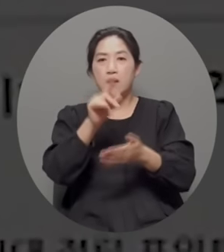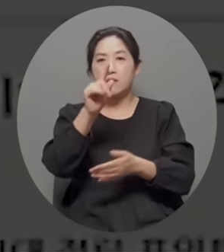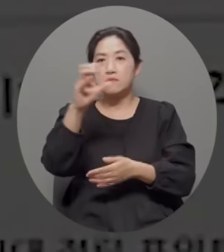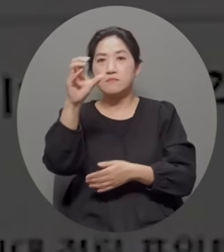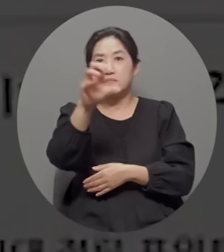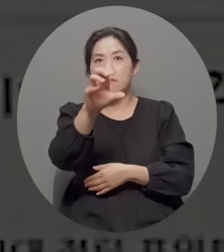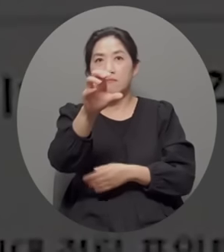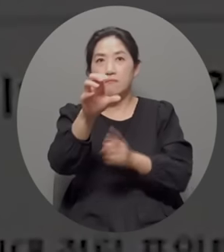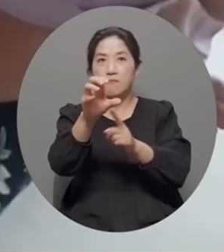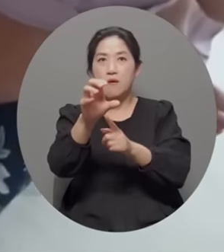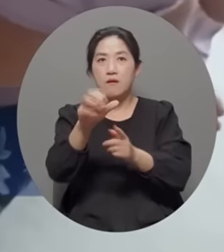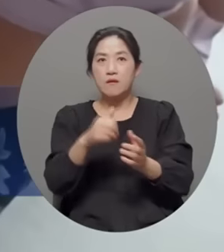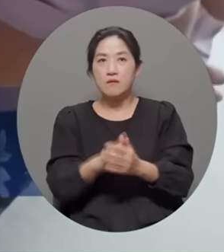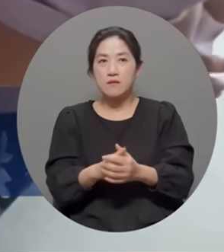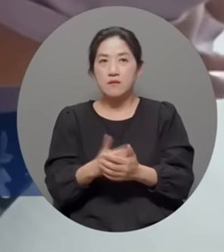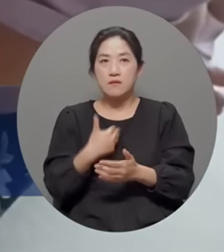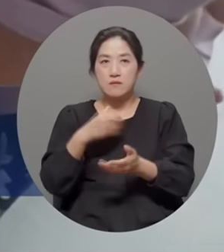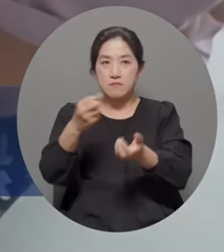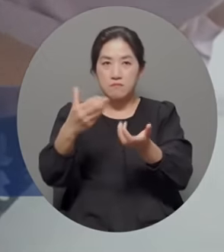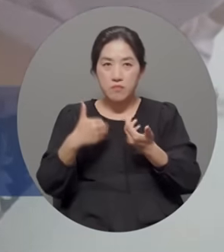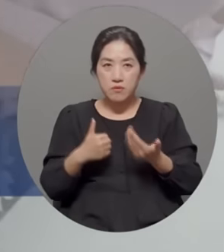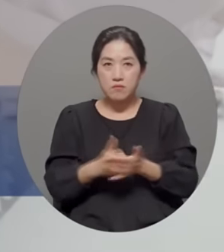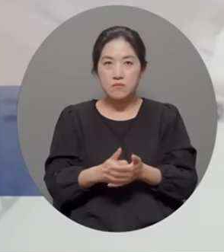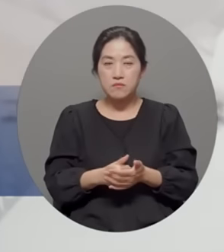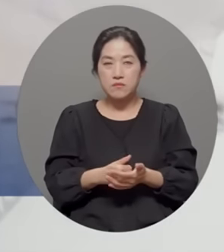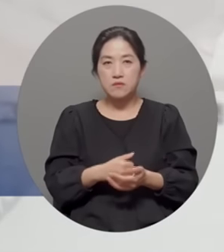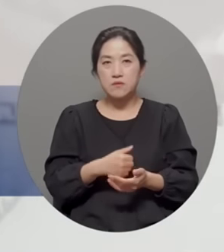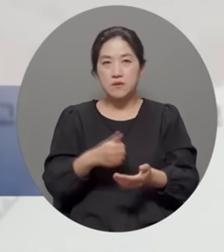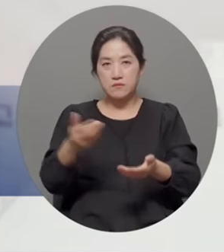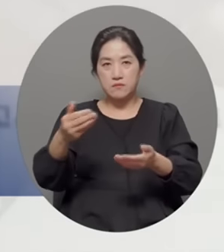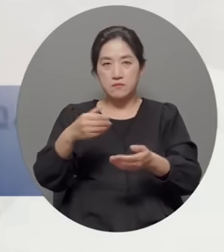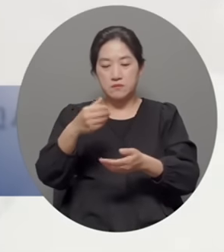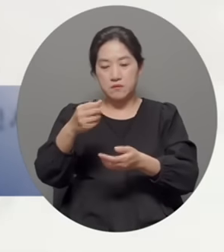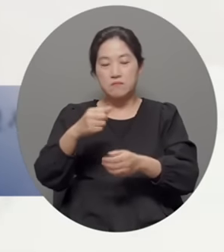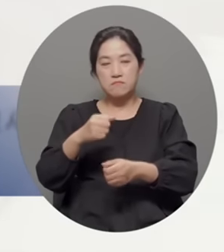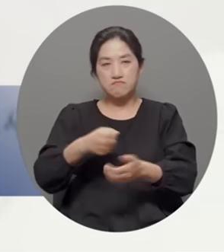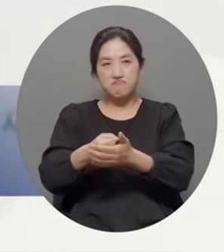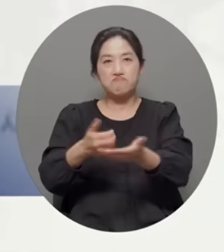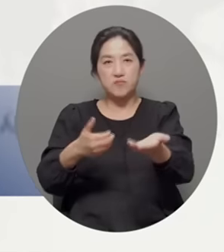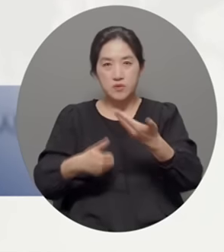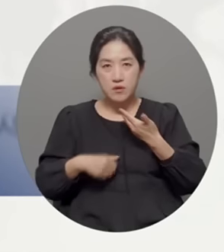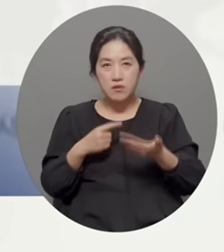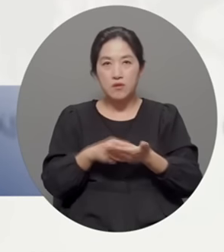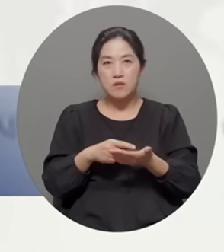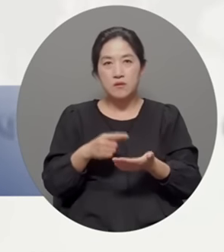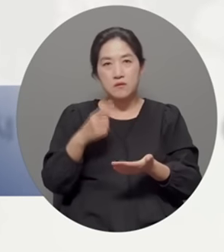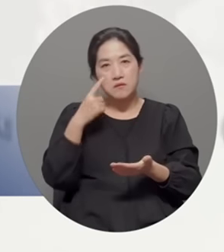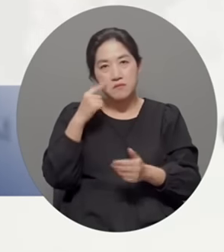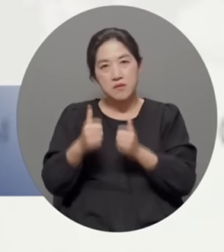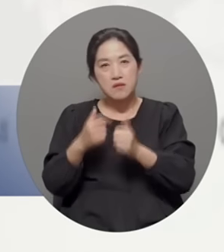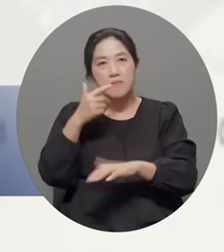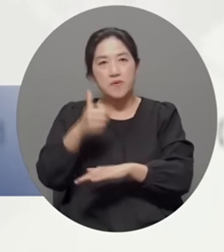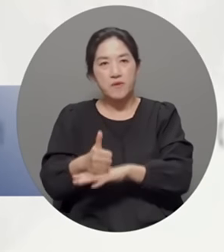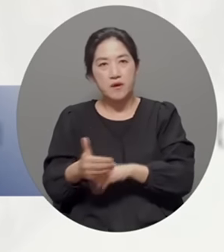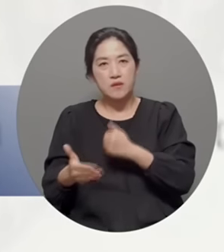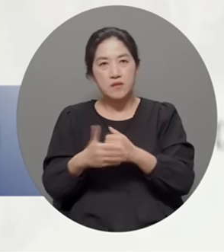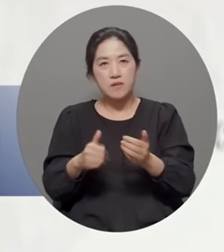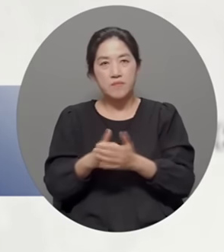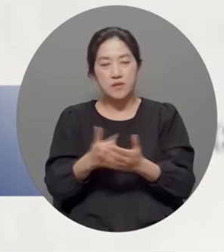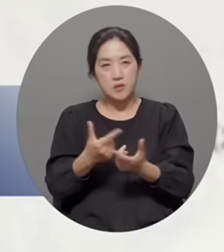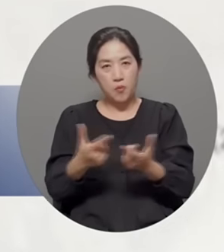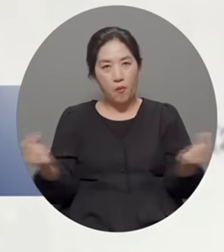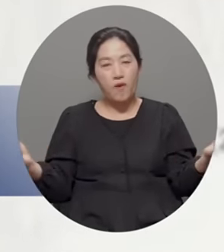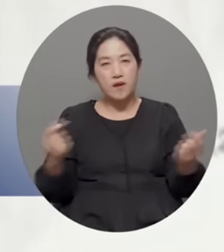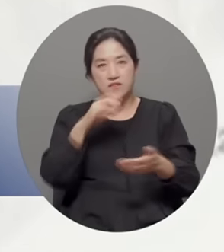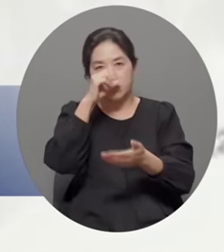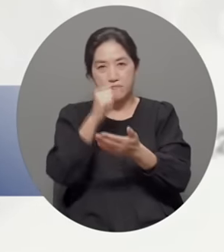있었습니다. 저희한테 보내준 거는 그냥 임의로 제출한 거를 테스트할 때 결과를 낸 거기 때문에 사실은 품질이 균일하다 보기는